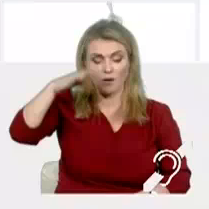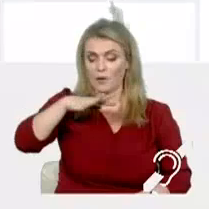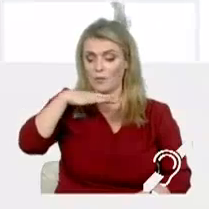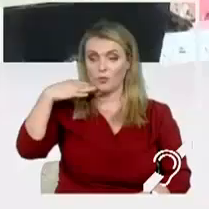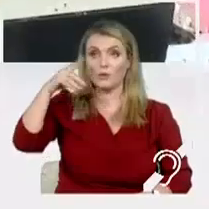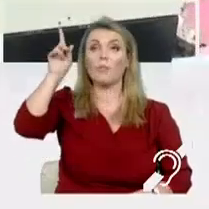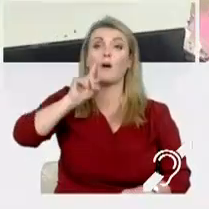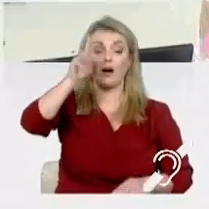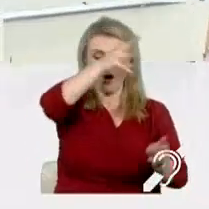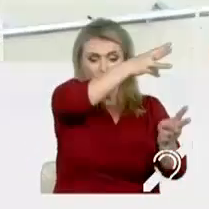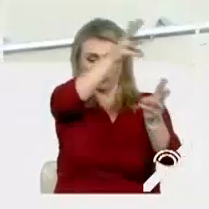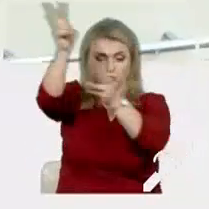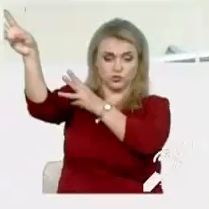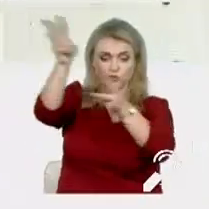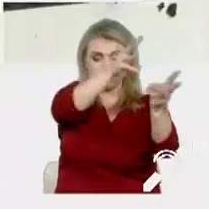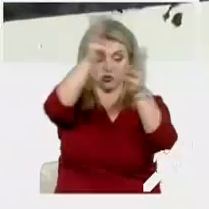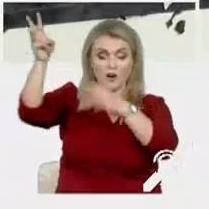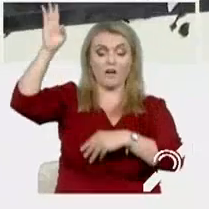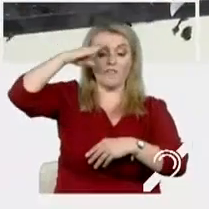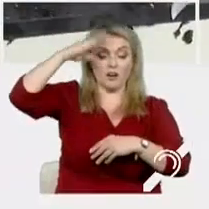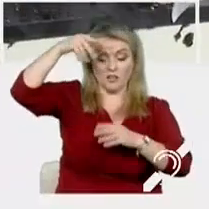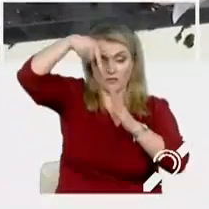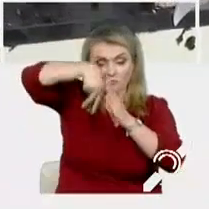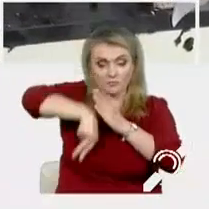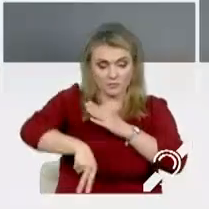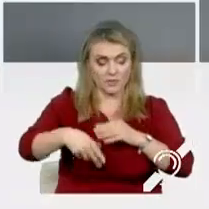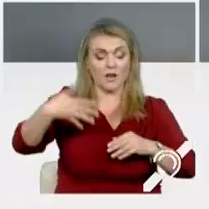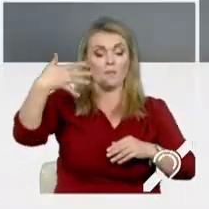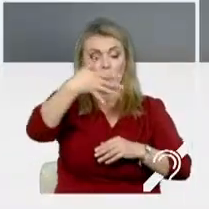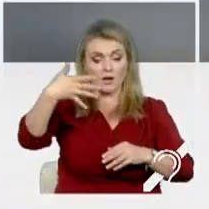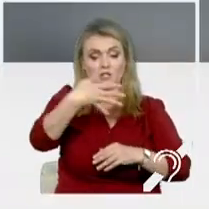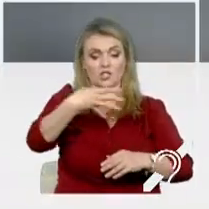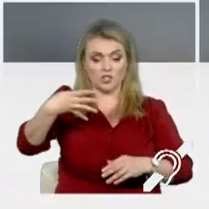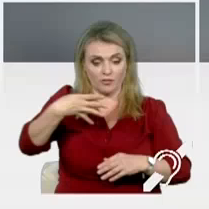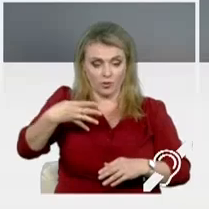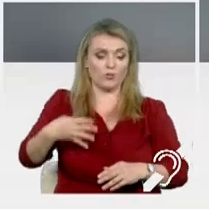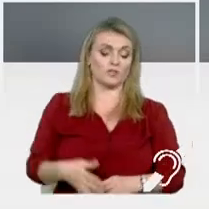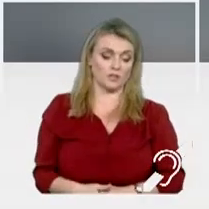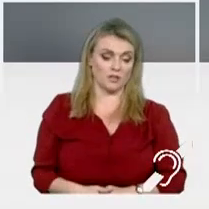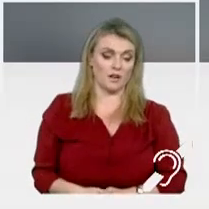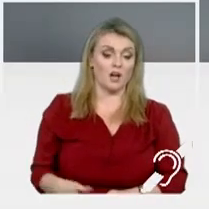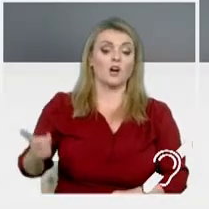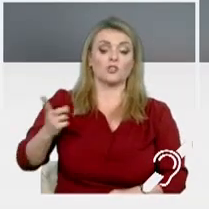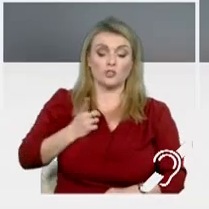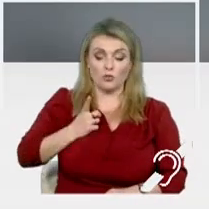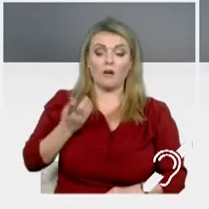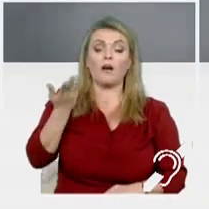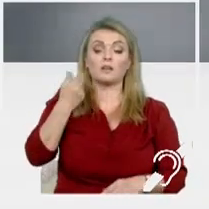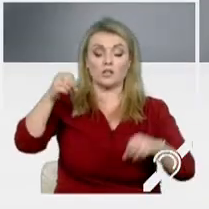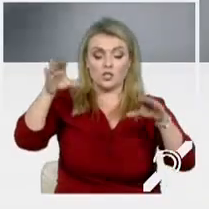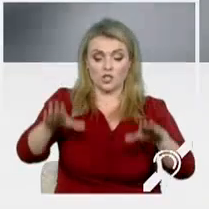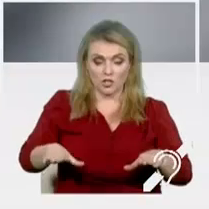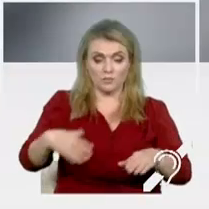stâns acolo, a ajuns și la noi până... Așteptăm și noi un ajutor, un susținere din partea primăriei, a statului, nu știu,